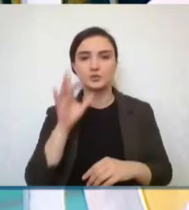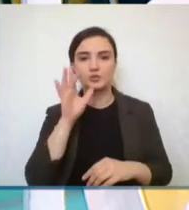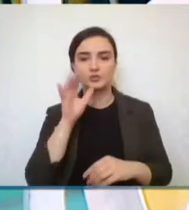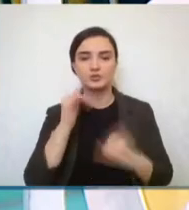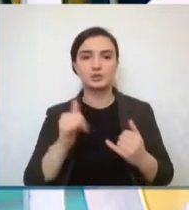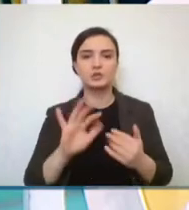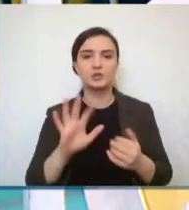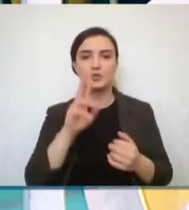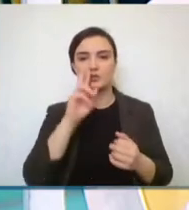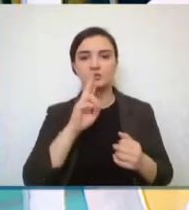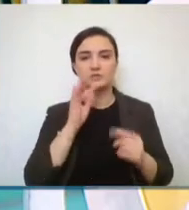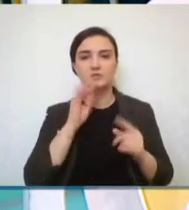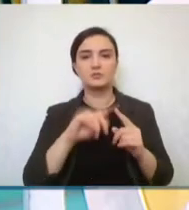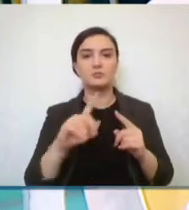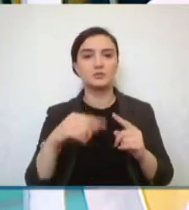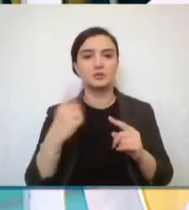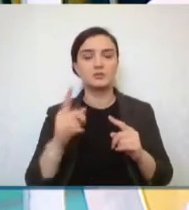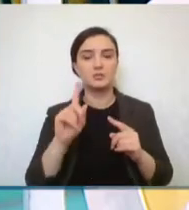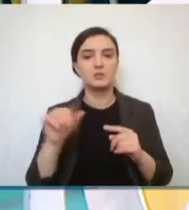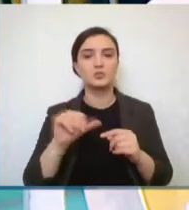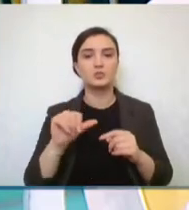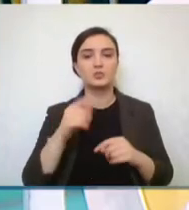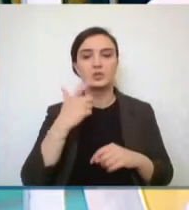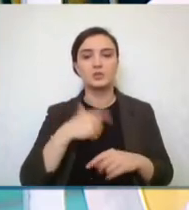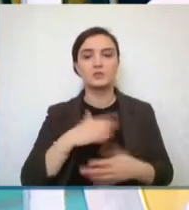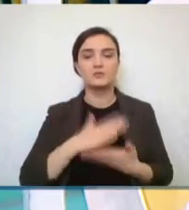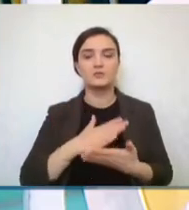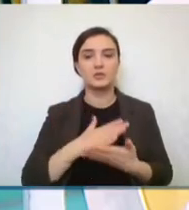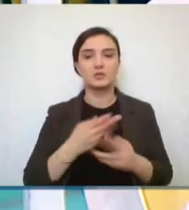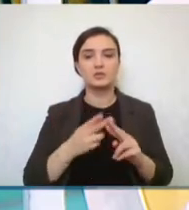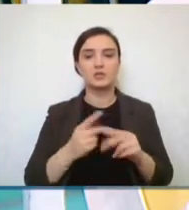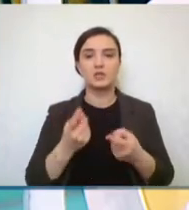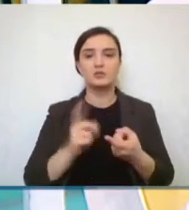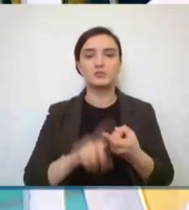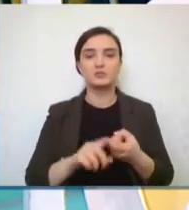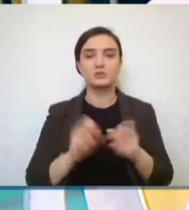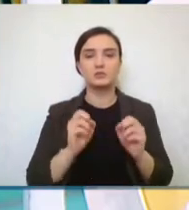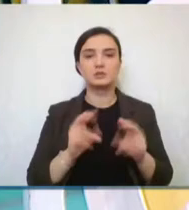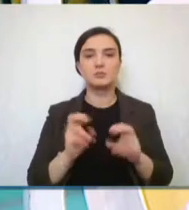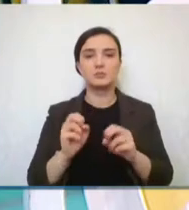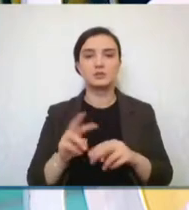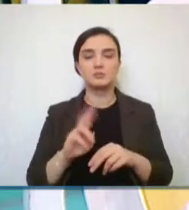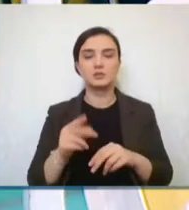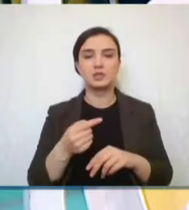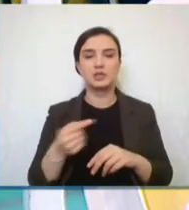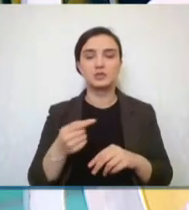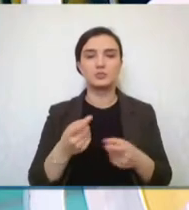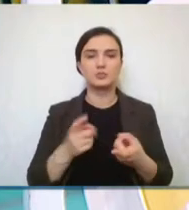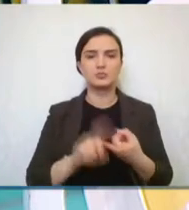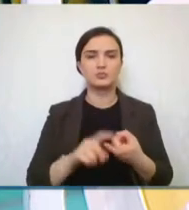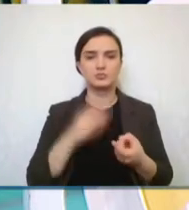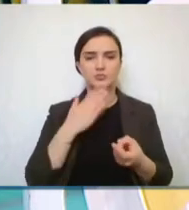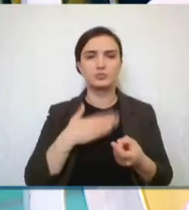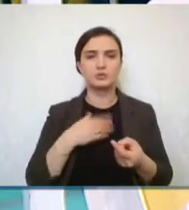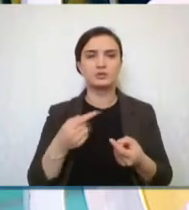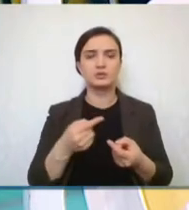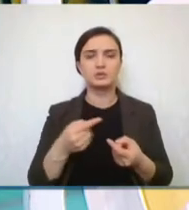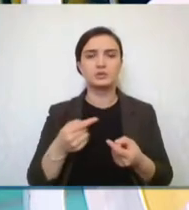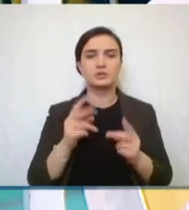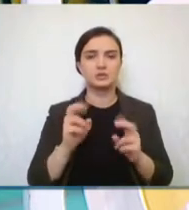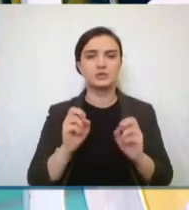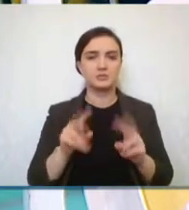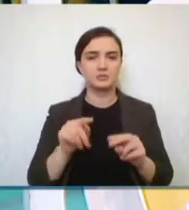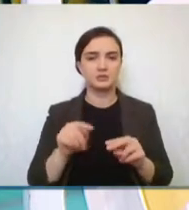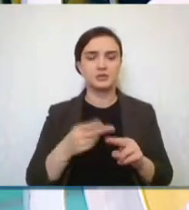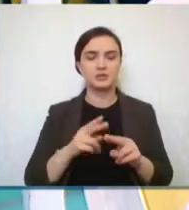მერე. მაგრამ ცუდად ყოფნა ის, რაც დაკავშირებულია საფრთხებთან და ნეგატივი დაკავშირებულია ხოლმე ძირთან საფრთხებთან, ეს არის, როდესაც